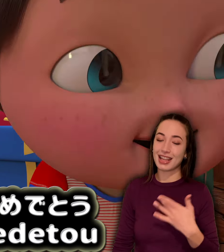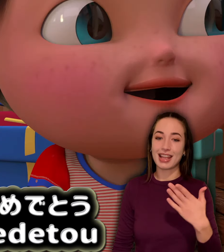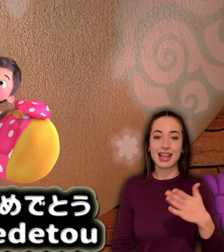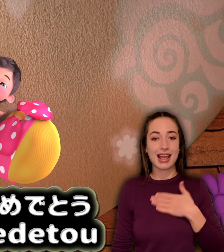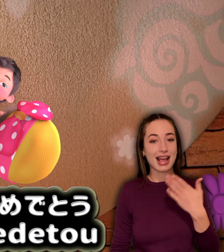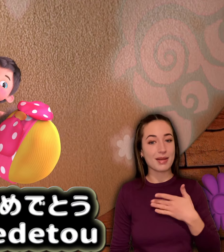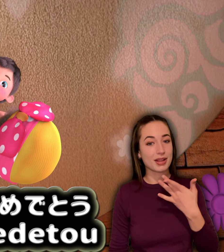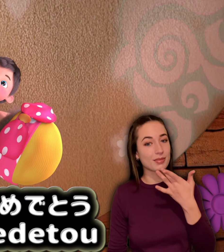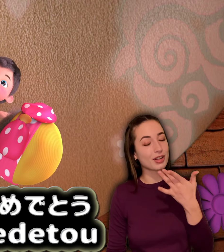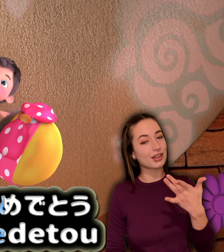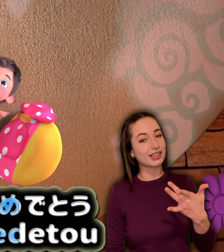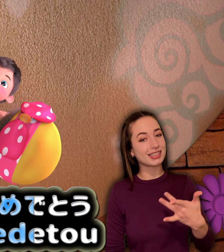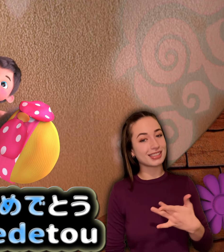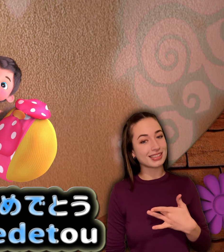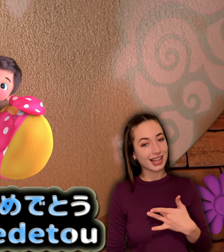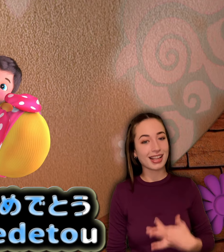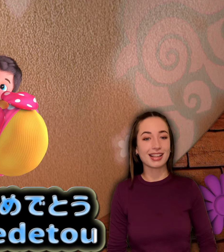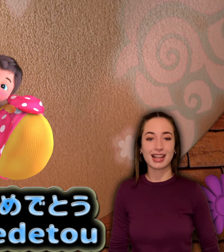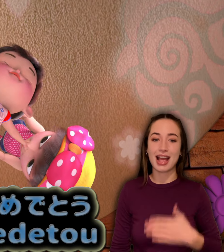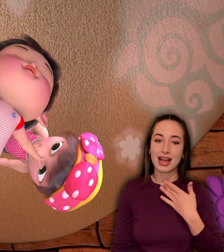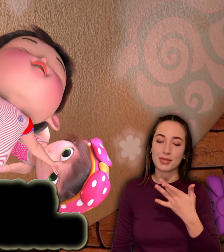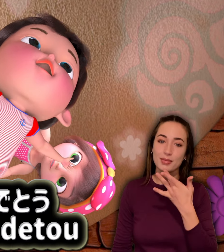誕生日おめでとう